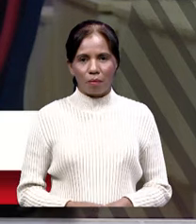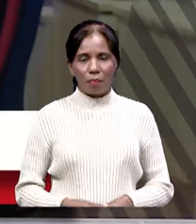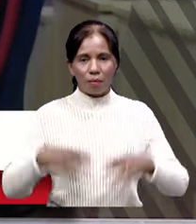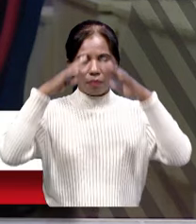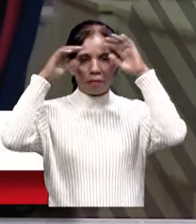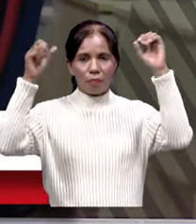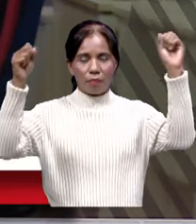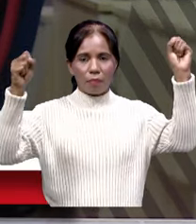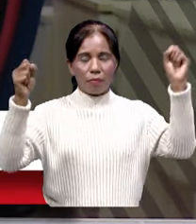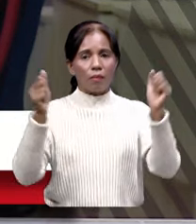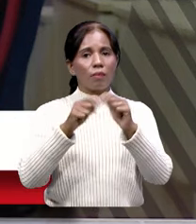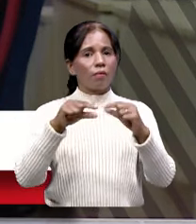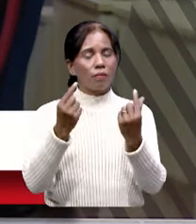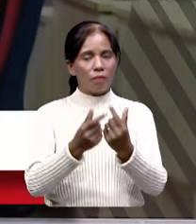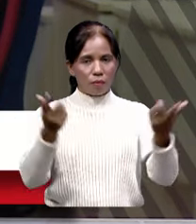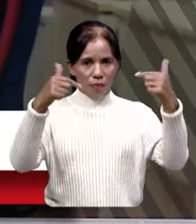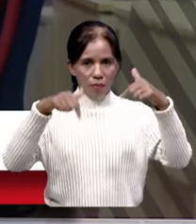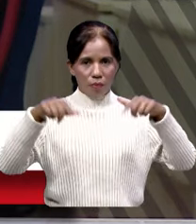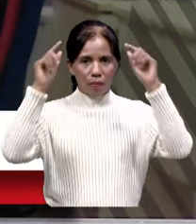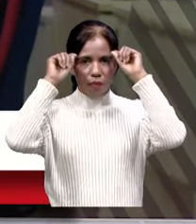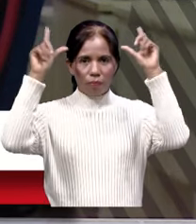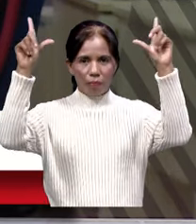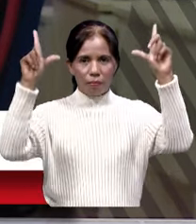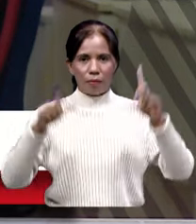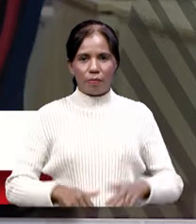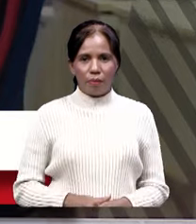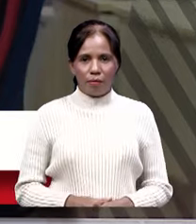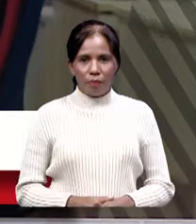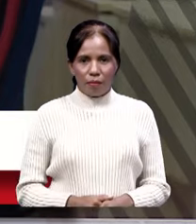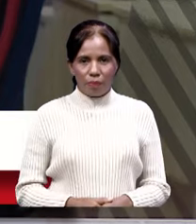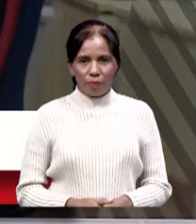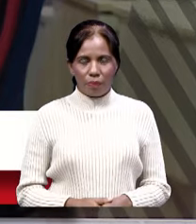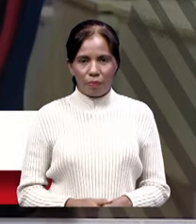Prezidenti Republikës honie delegacion filahike është maj Timor-Leste.